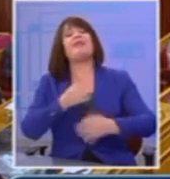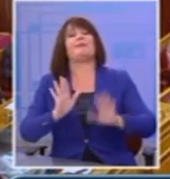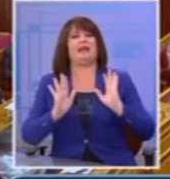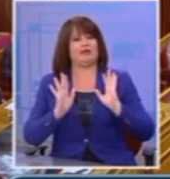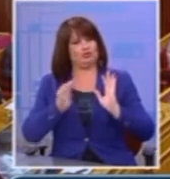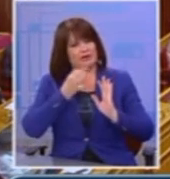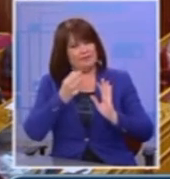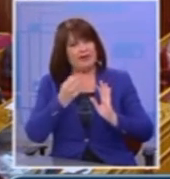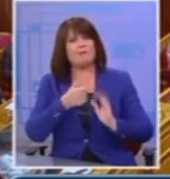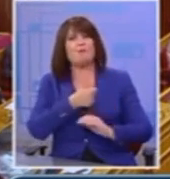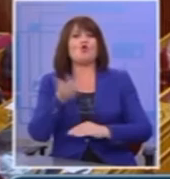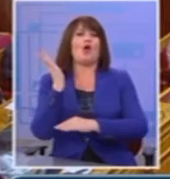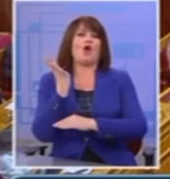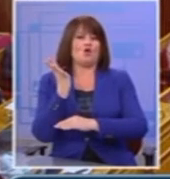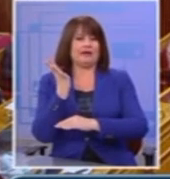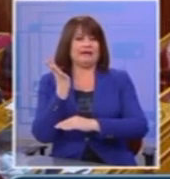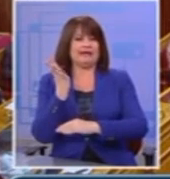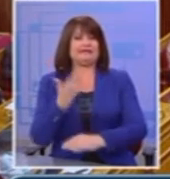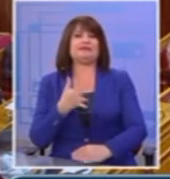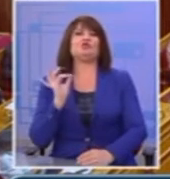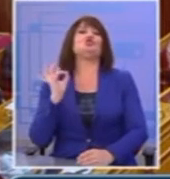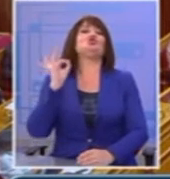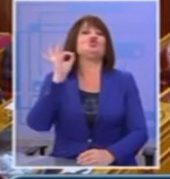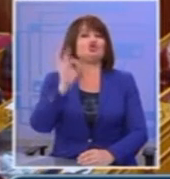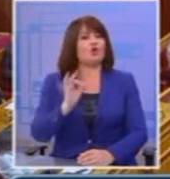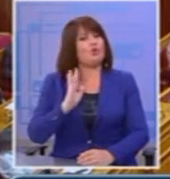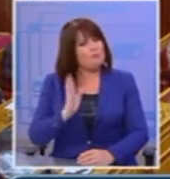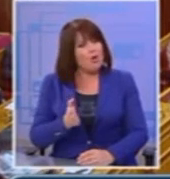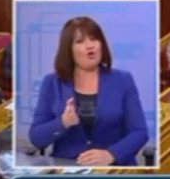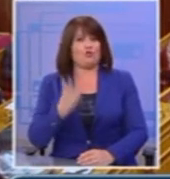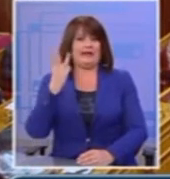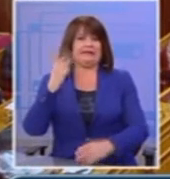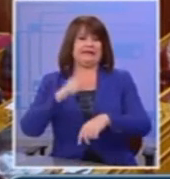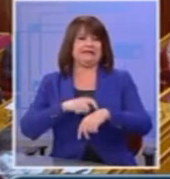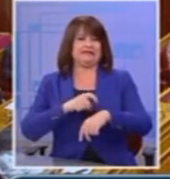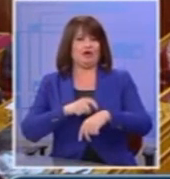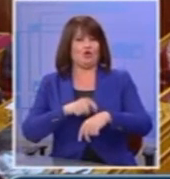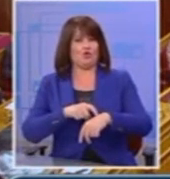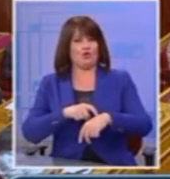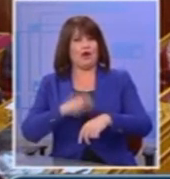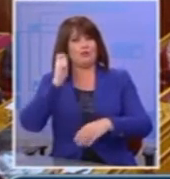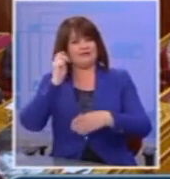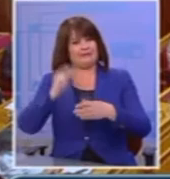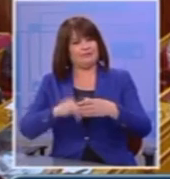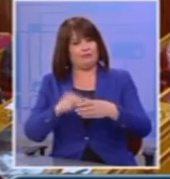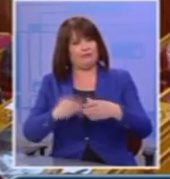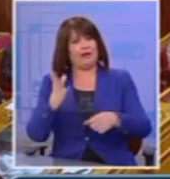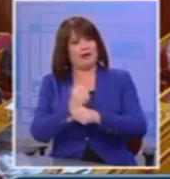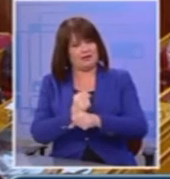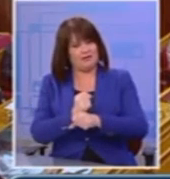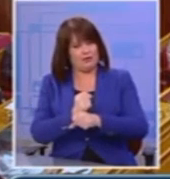λόγο. Παραμένει ο στόχος μας εφικτός, όπως πάμε στις 3, να διεξαχθεί η ονομαστική